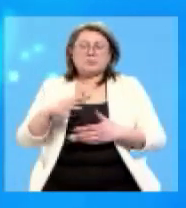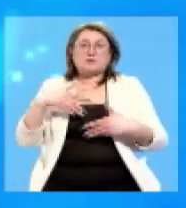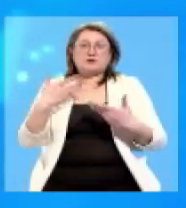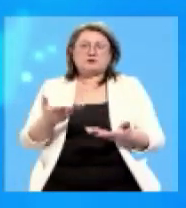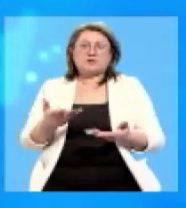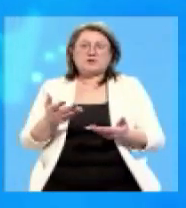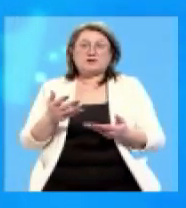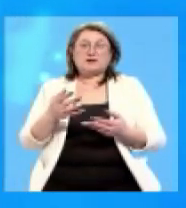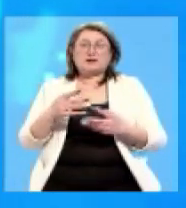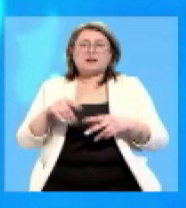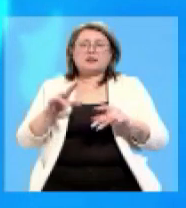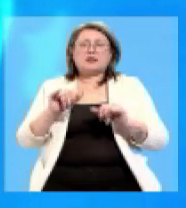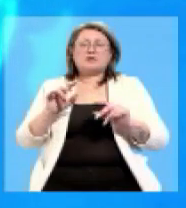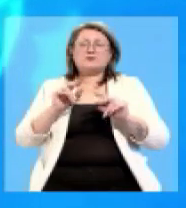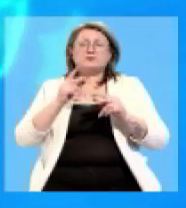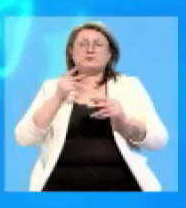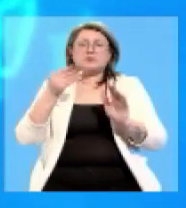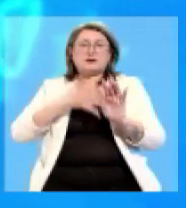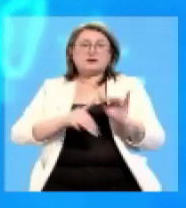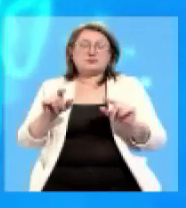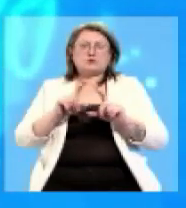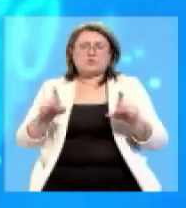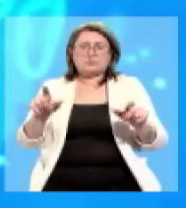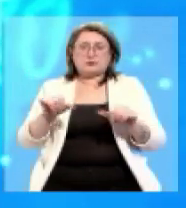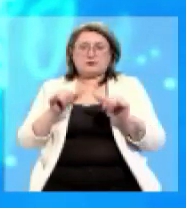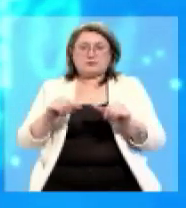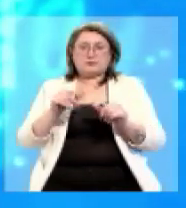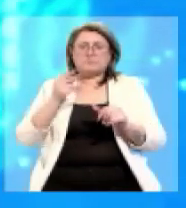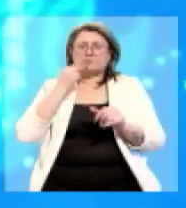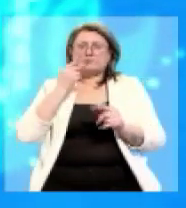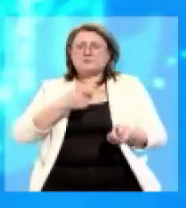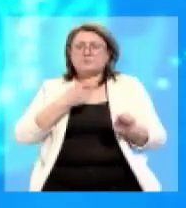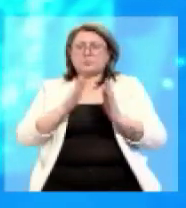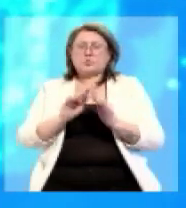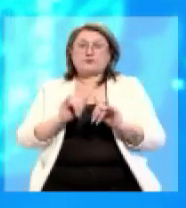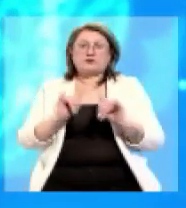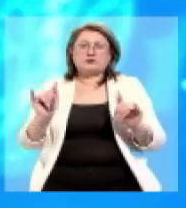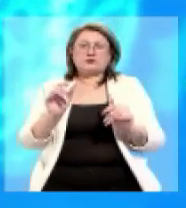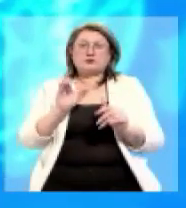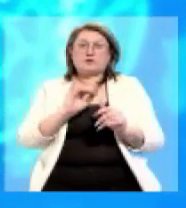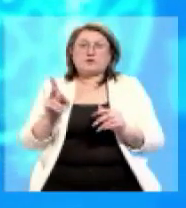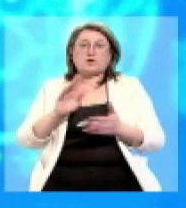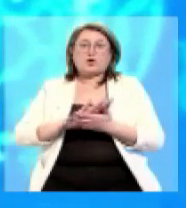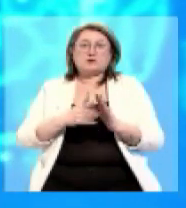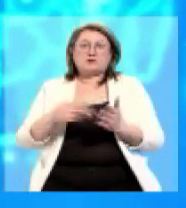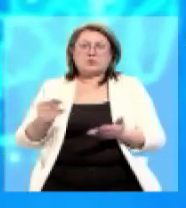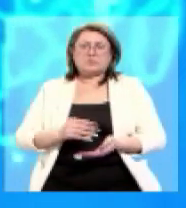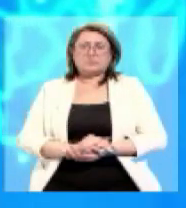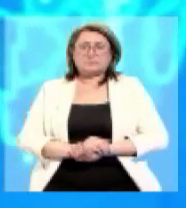сұрайды. Олар қоғам белсенділерімен кездесіп, білім ошақтарындағы ыстық тамақтың құнарлылығына қатысты мәселелерді